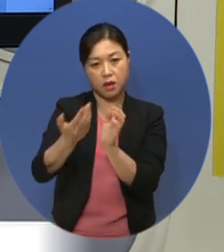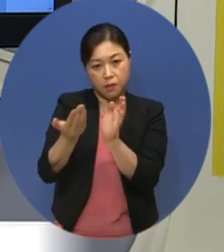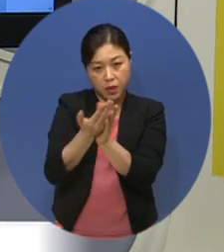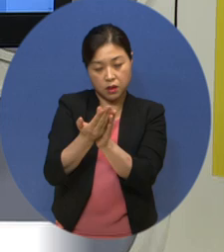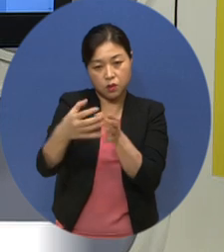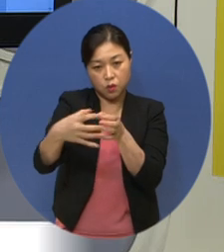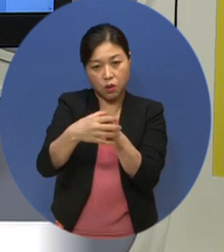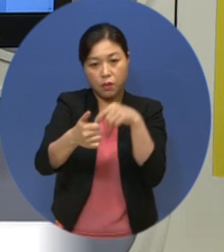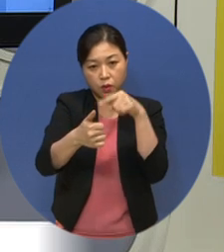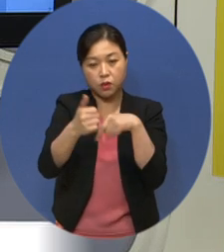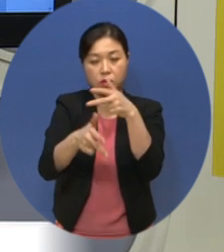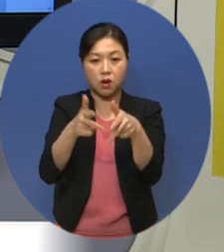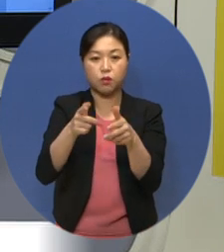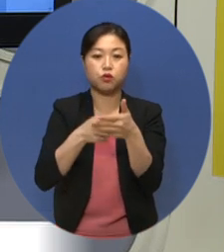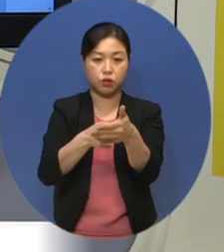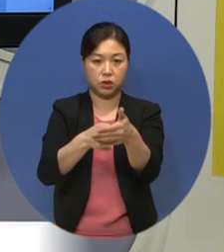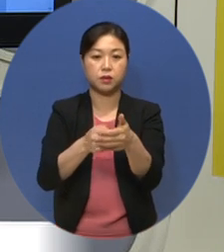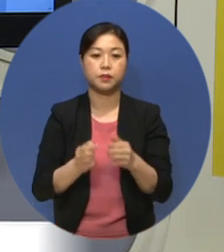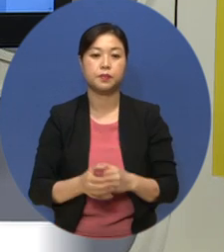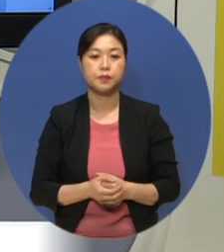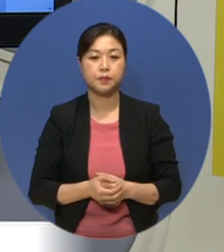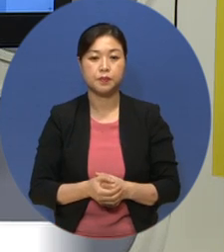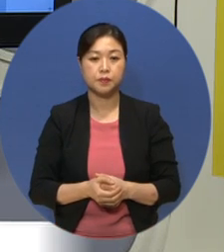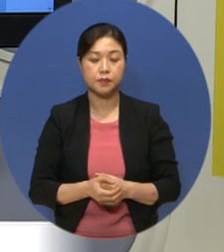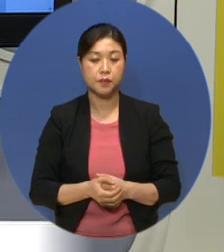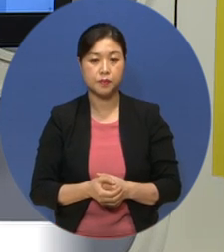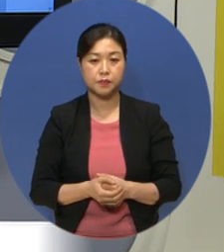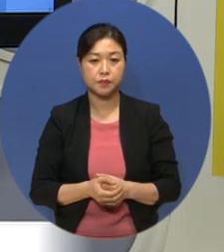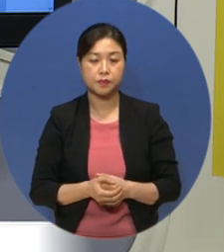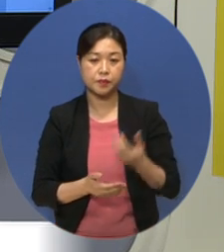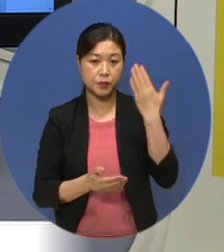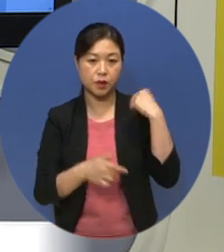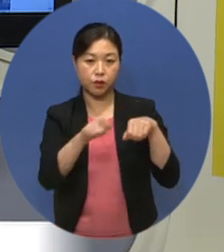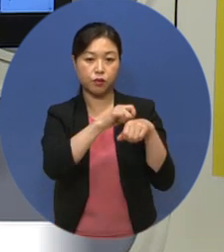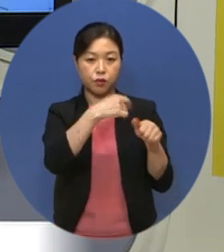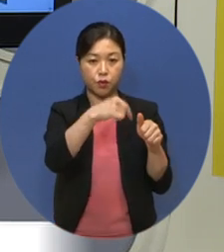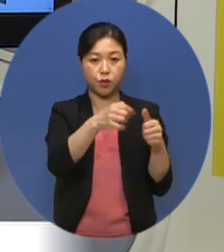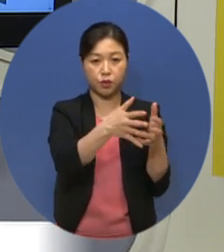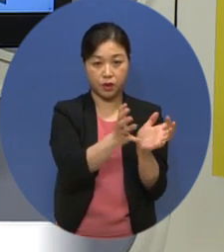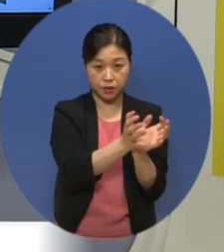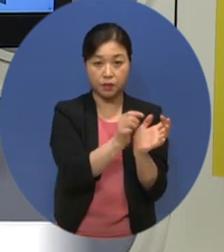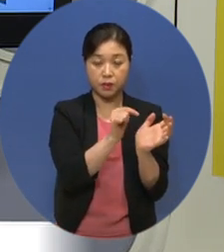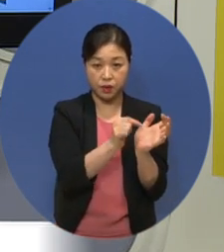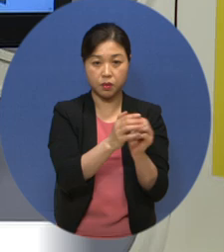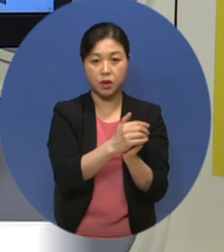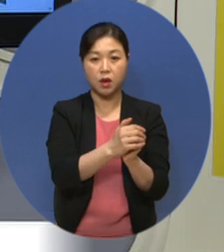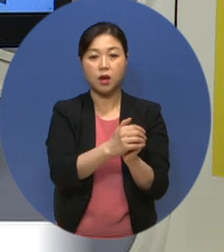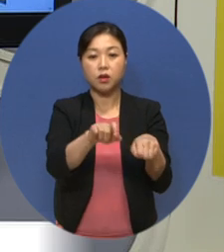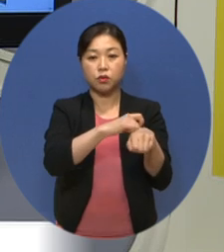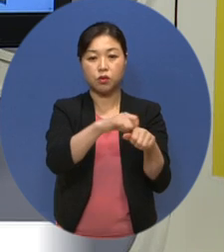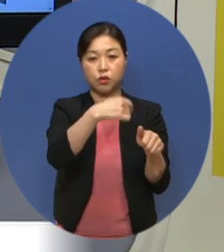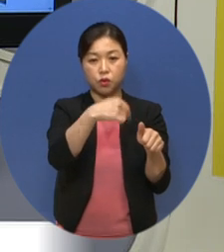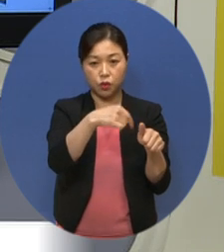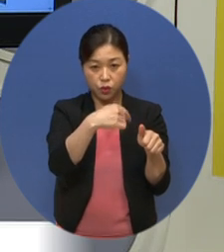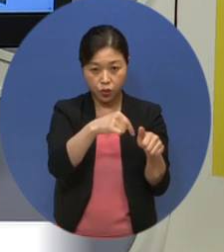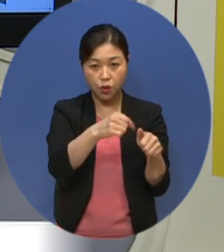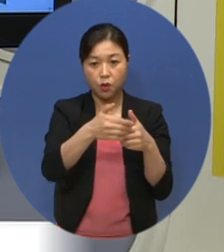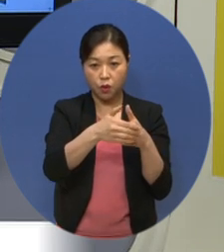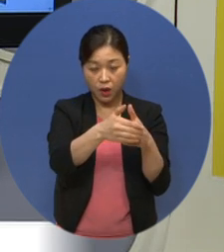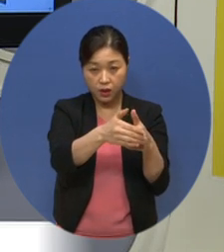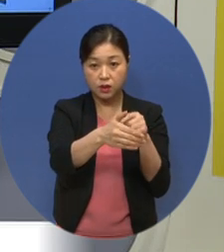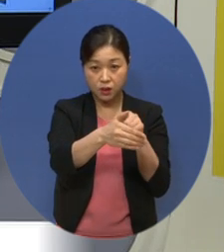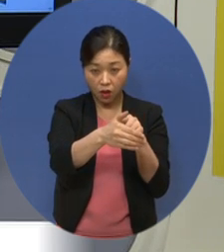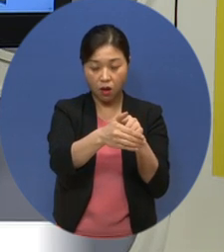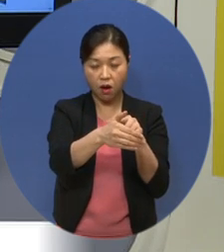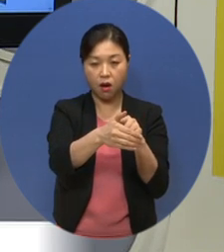사업을 추진 하는데요 이와 더불어 기존의 특수교육 팀은 특수교육 교육과정 현장 지원 시스템을